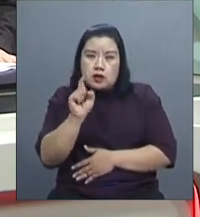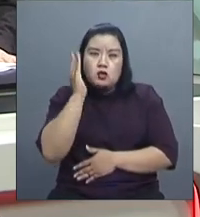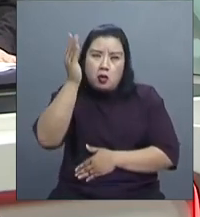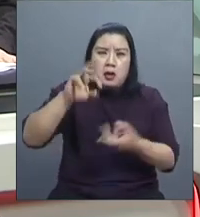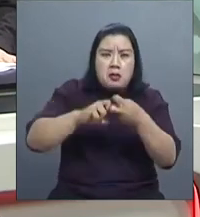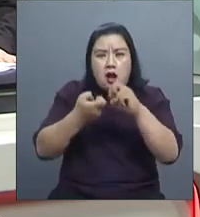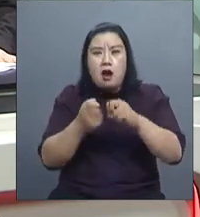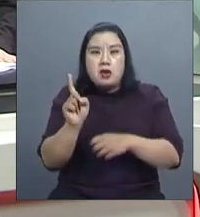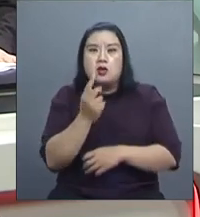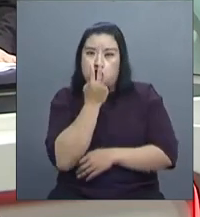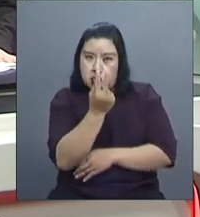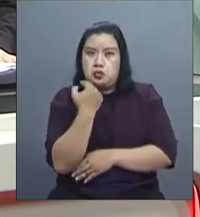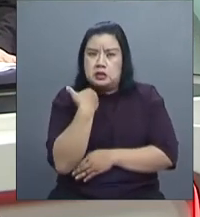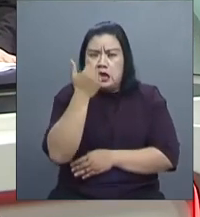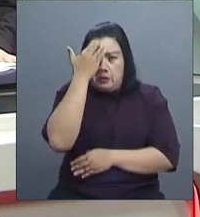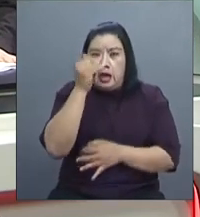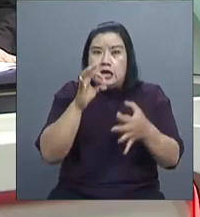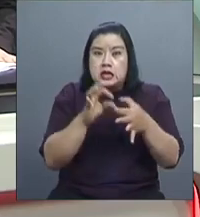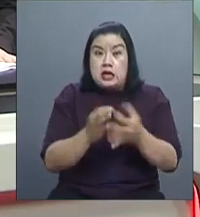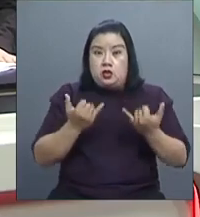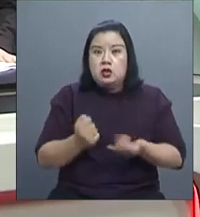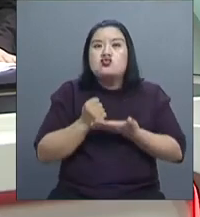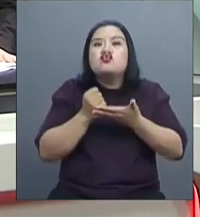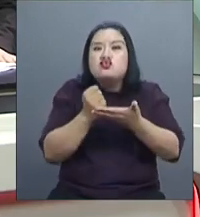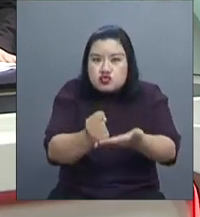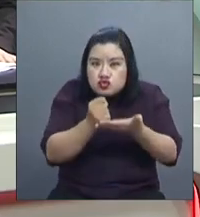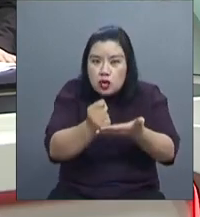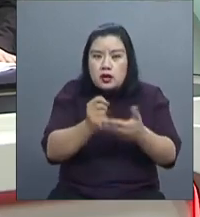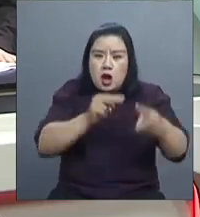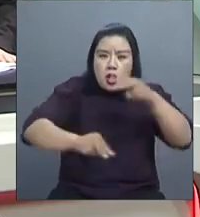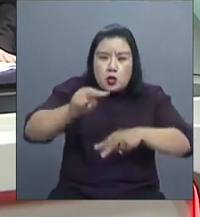ากนี้ด้วยในเรื่องของการดูแลความสงบเรียบร้อยของหน่วยงานที่เกี่ยวข้องด้วยนะคะ